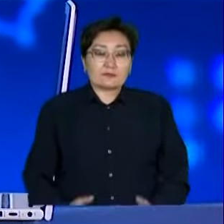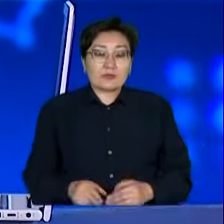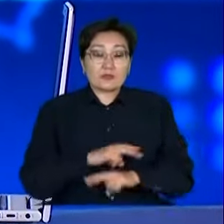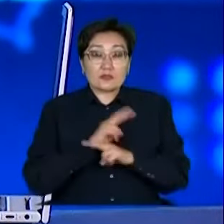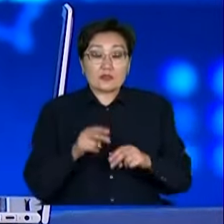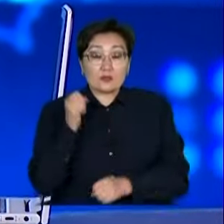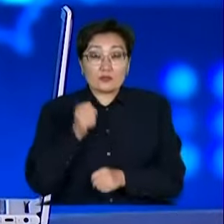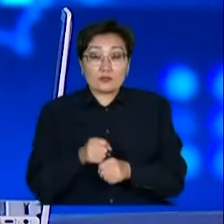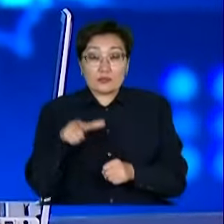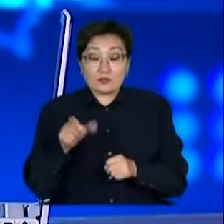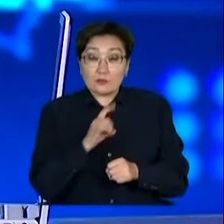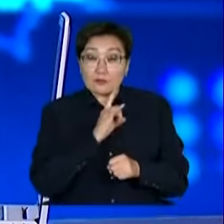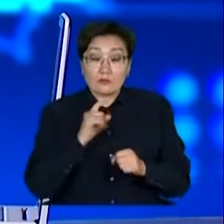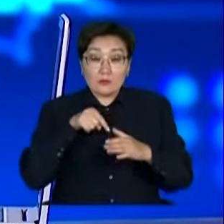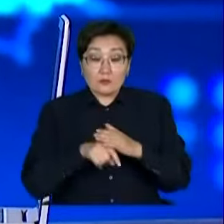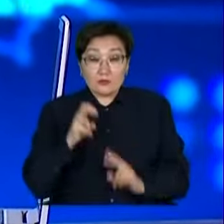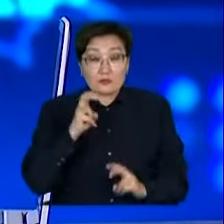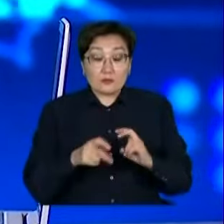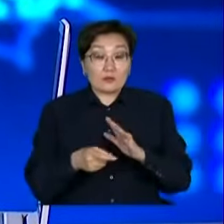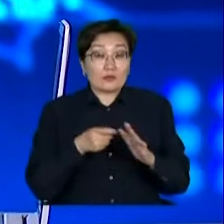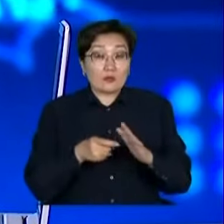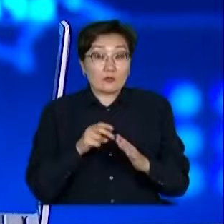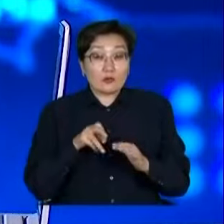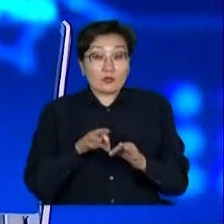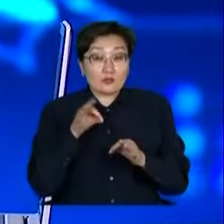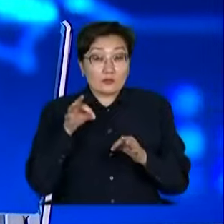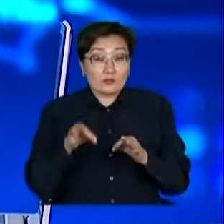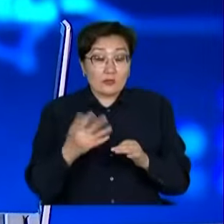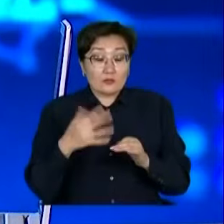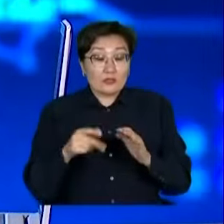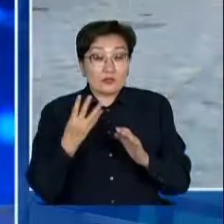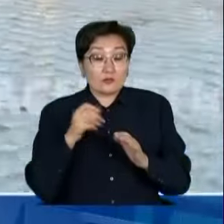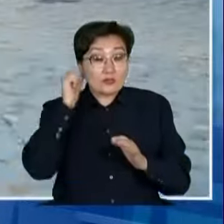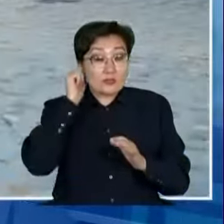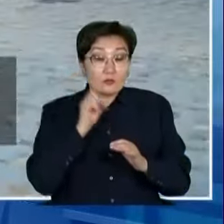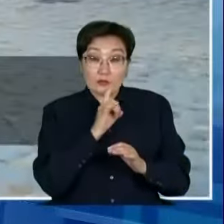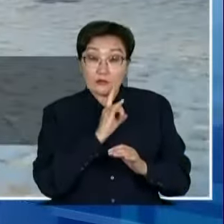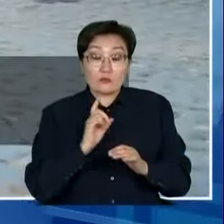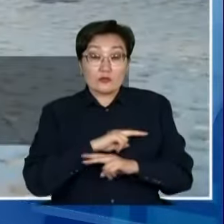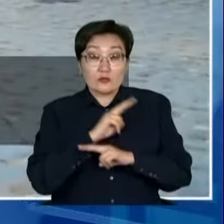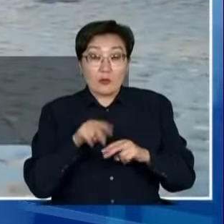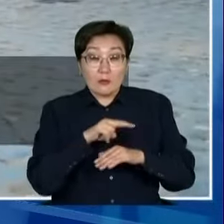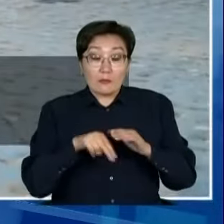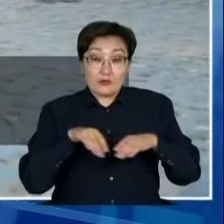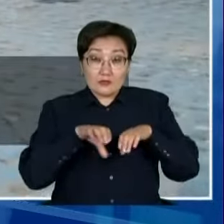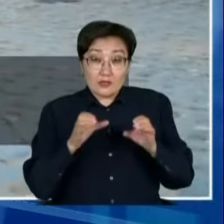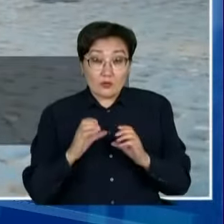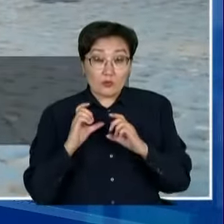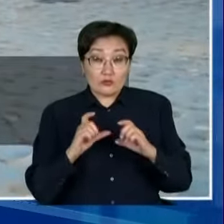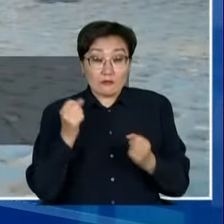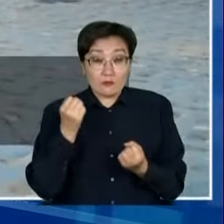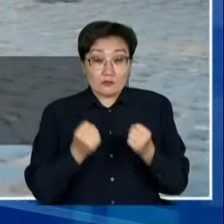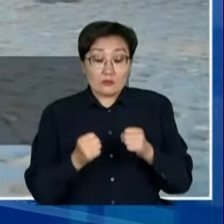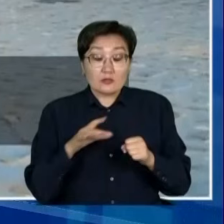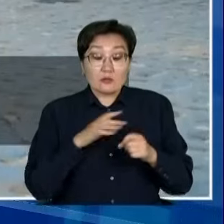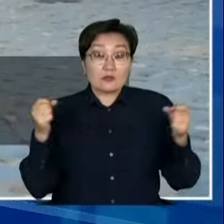Смерть работницы на территории предприятия расследуют в Акмолинской области. 54-летняя женщина погибла под колесами грузовой машины.